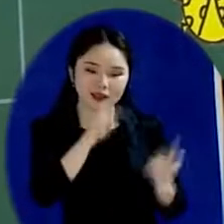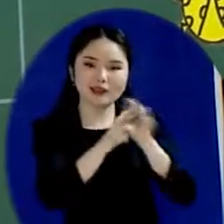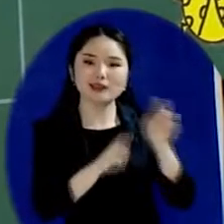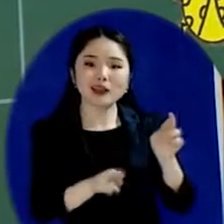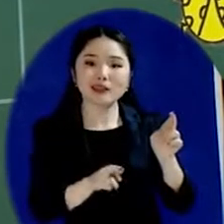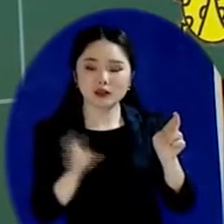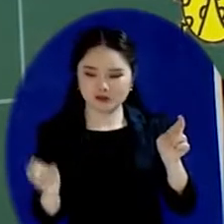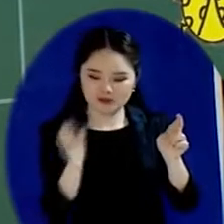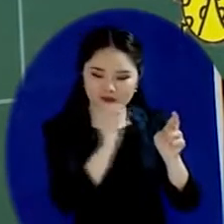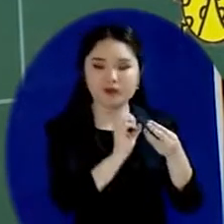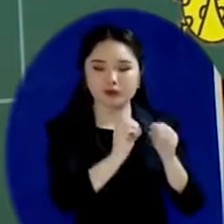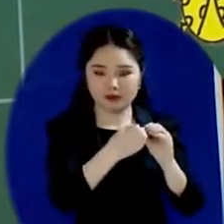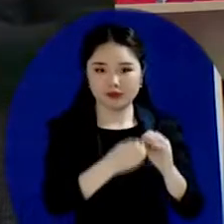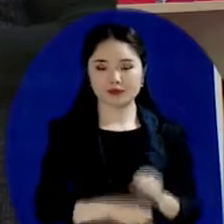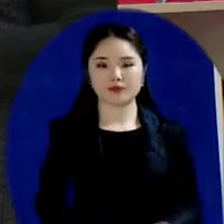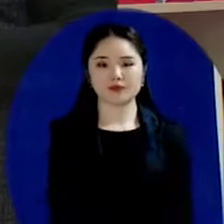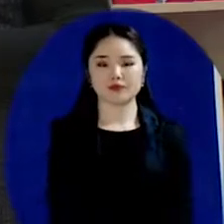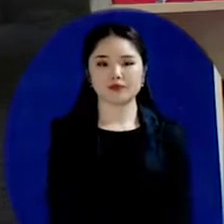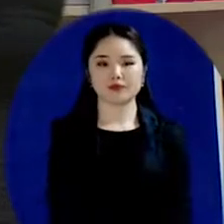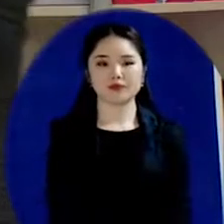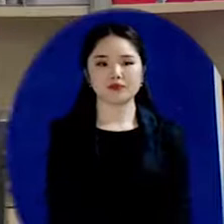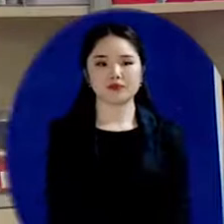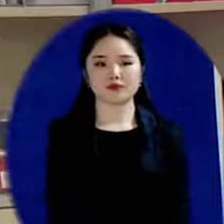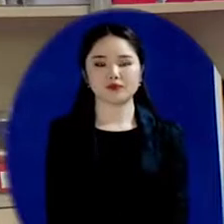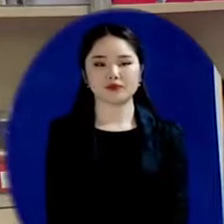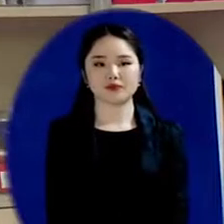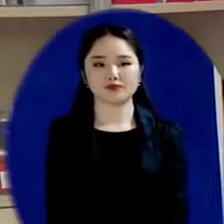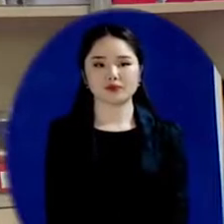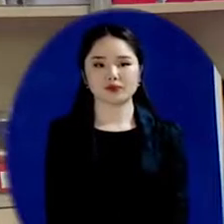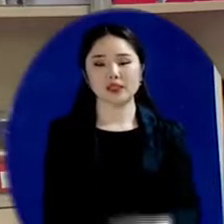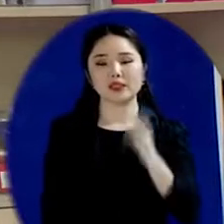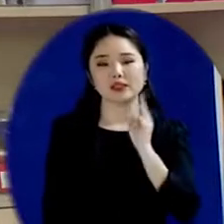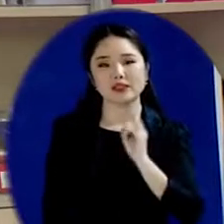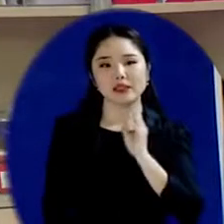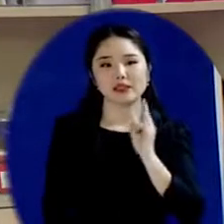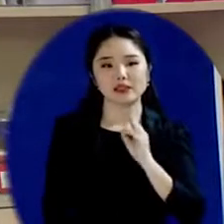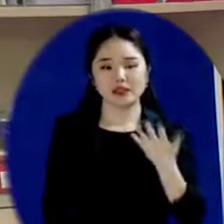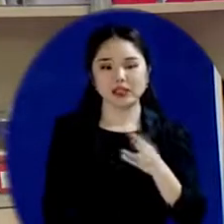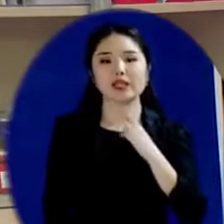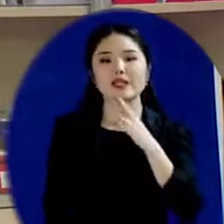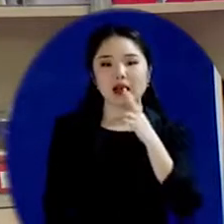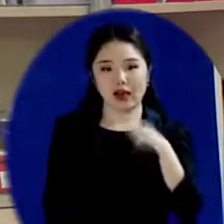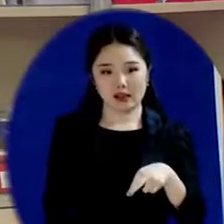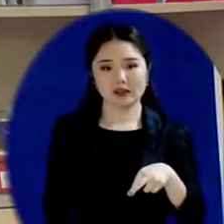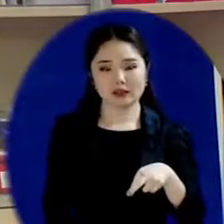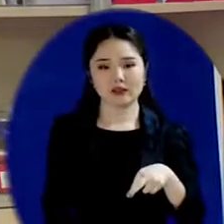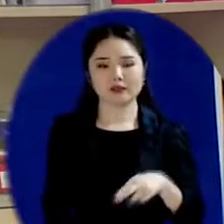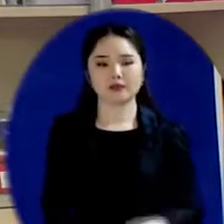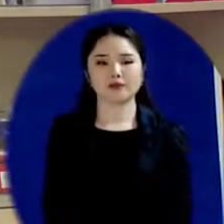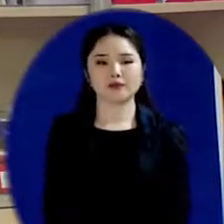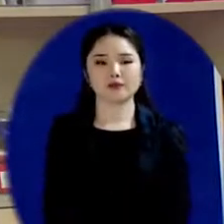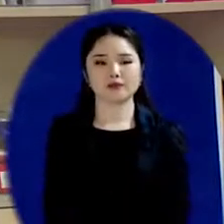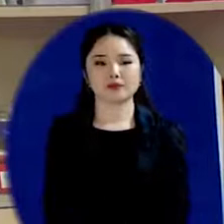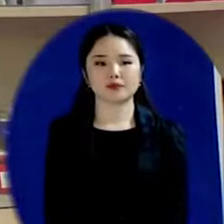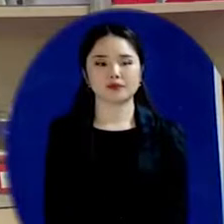нь ялгаж тавих нэ. Яаж тавих вэ хүүхдүүдээ? За шар нь юу байна вэ? Ягаан дүрс нь ямар дүрс байх нь вэ?